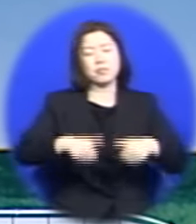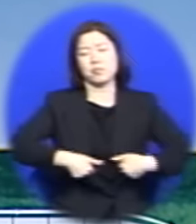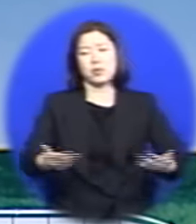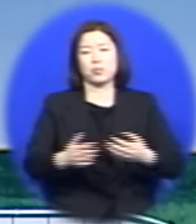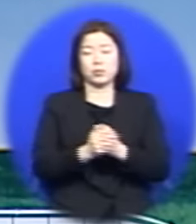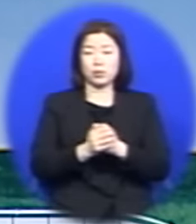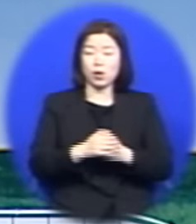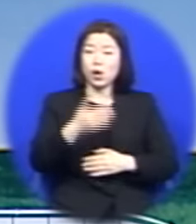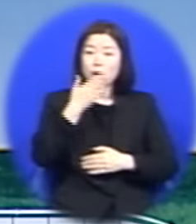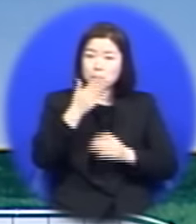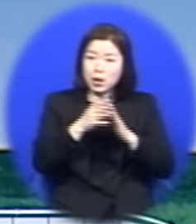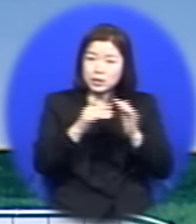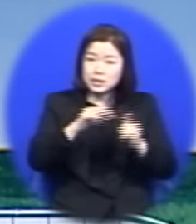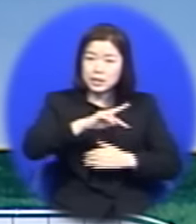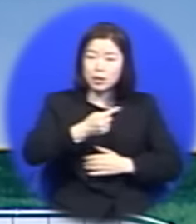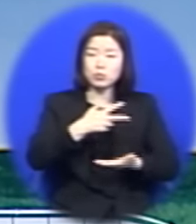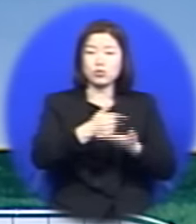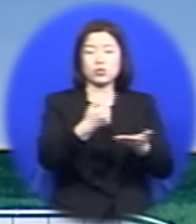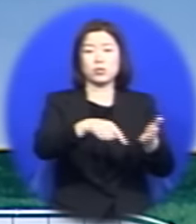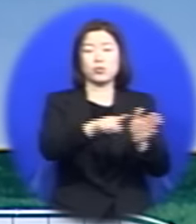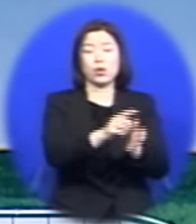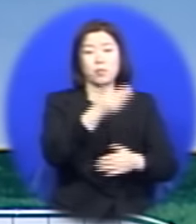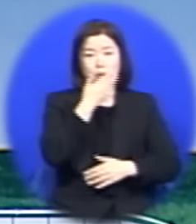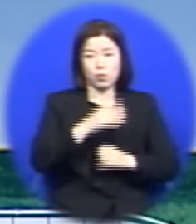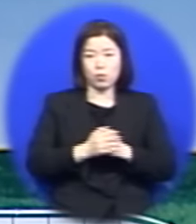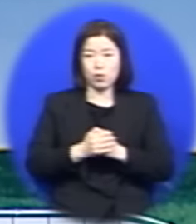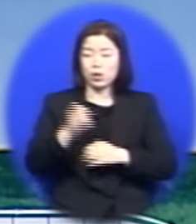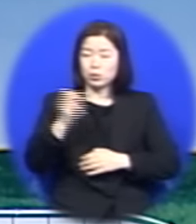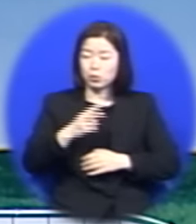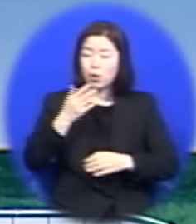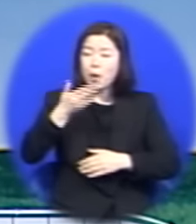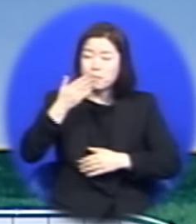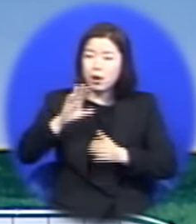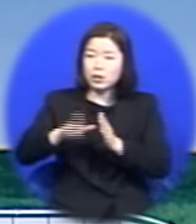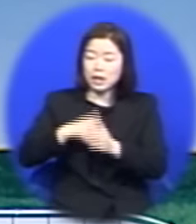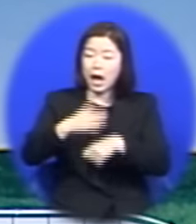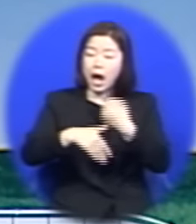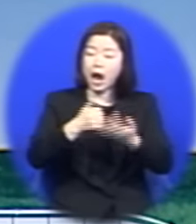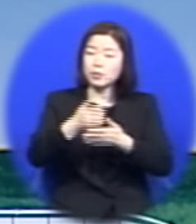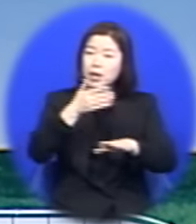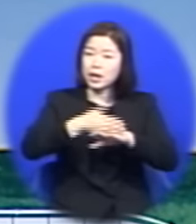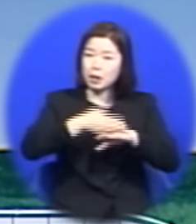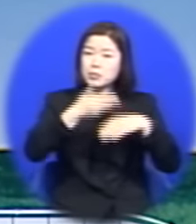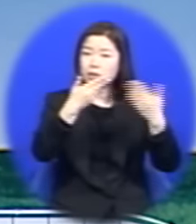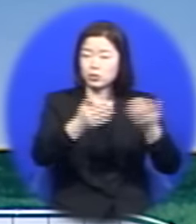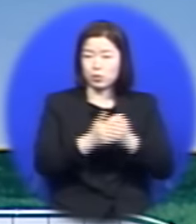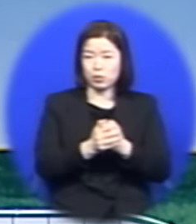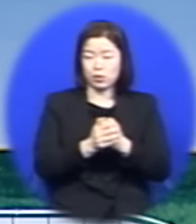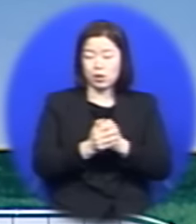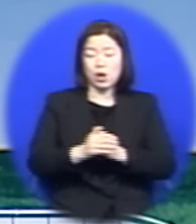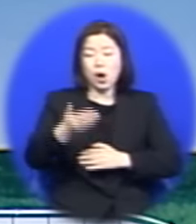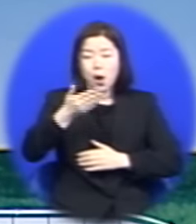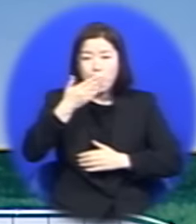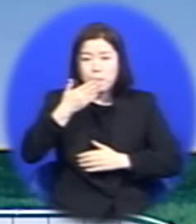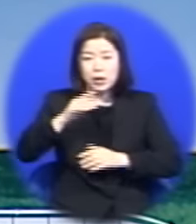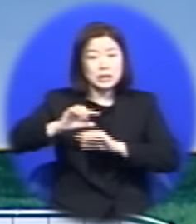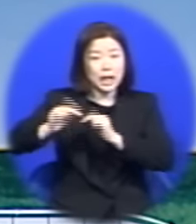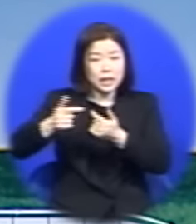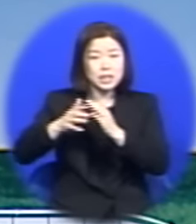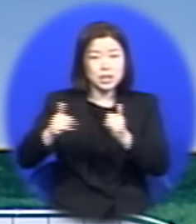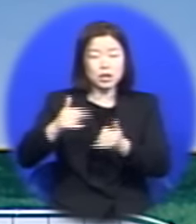먹는 사람도 주님을 위하여 먹으며 먹을 때에 하나님께 감사를 드립니다. 먹지 않는 사람도 주님을 위하여 먹지